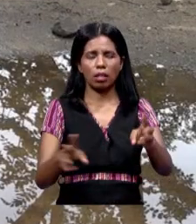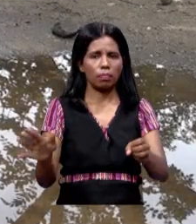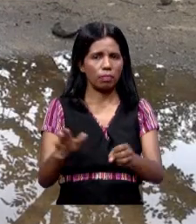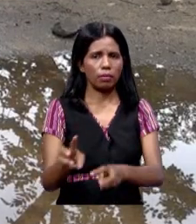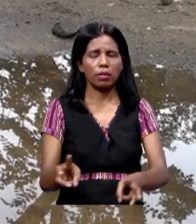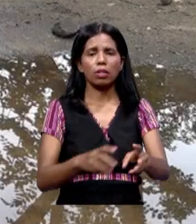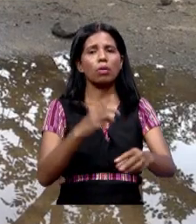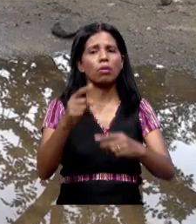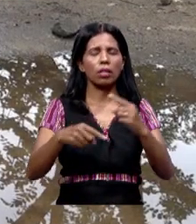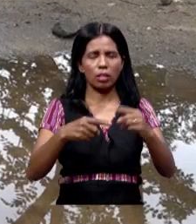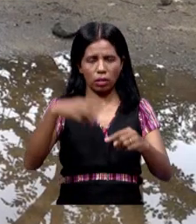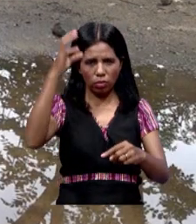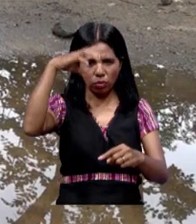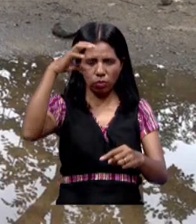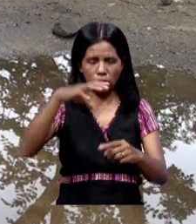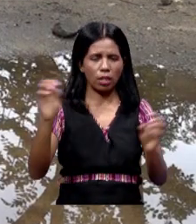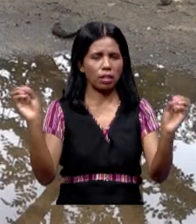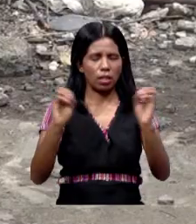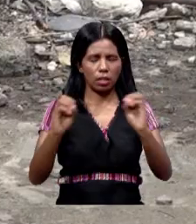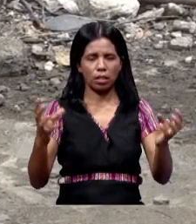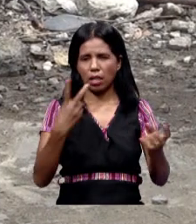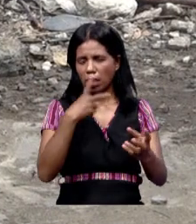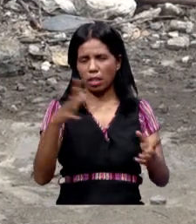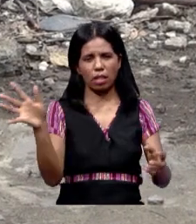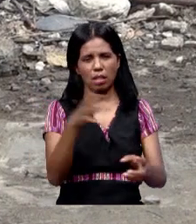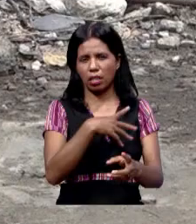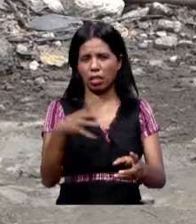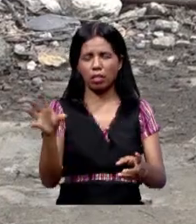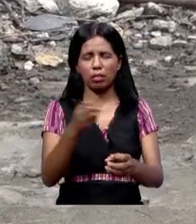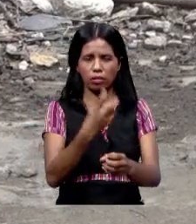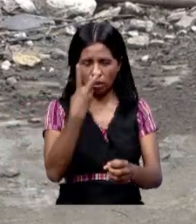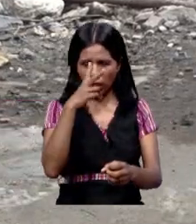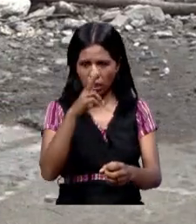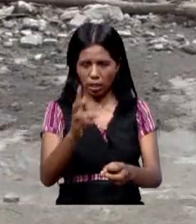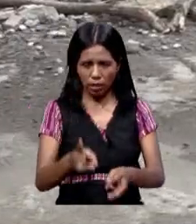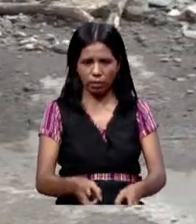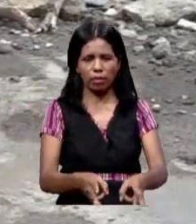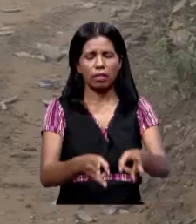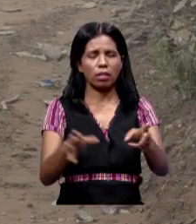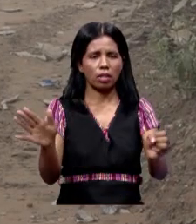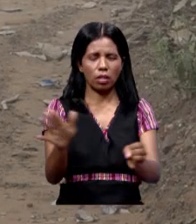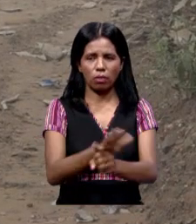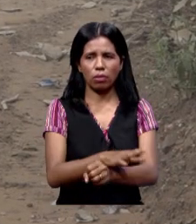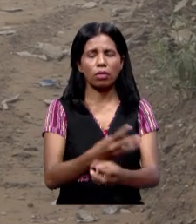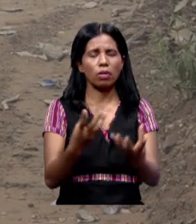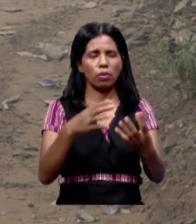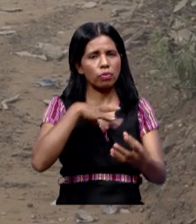hira udang beng maran, rai rahun semo bamai. At liu, drainazin sira intupidu, tamba na konu horai no